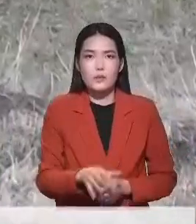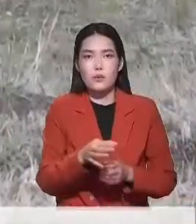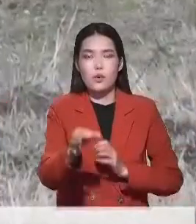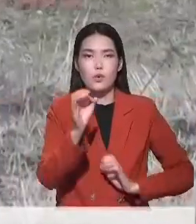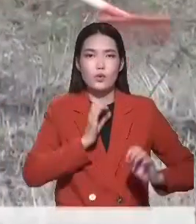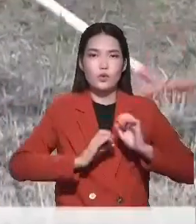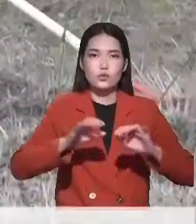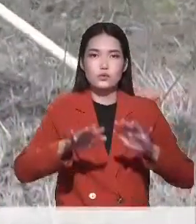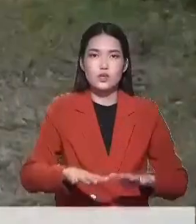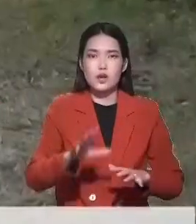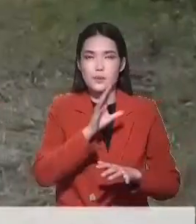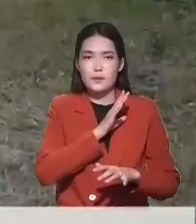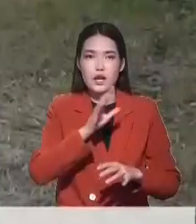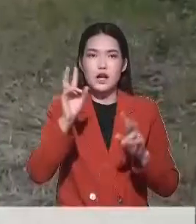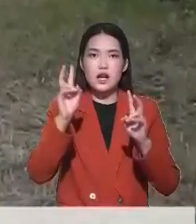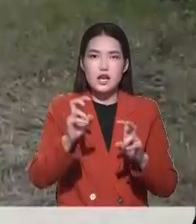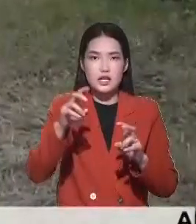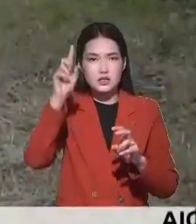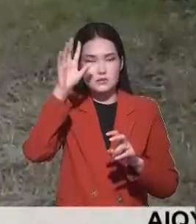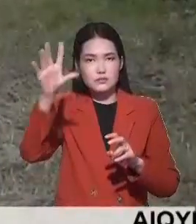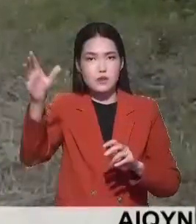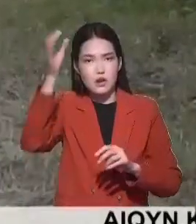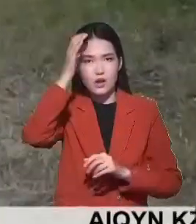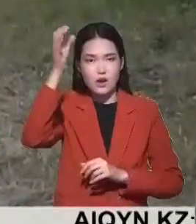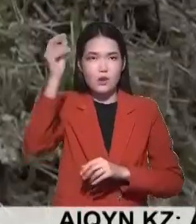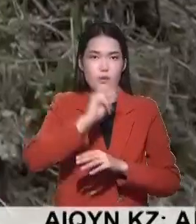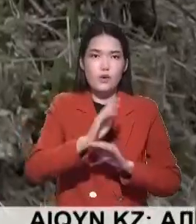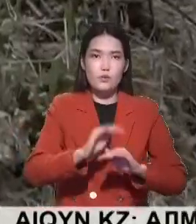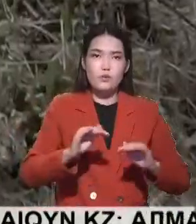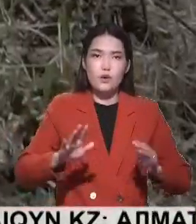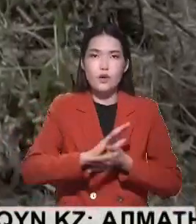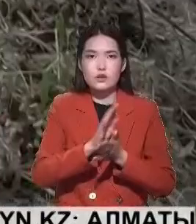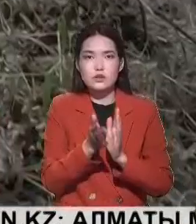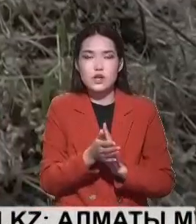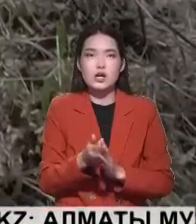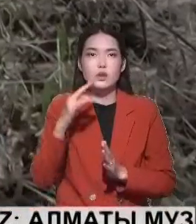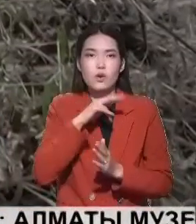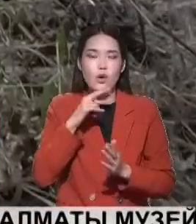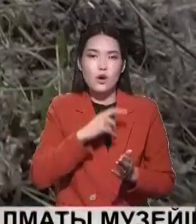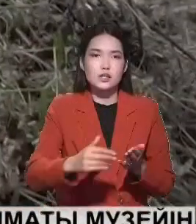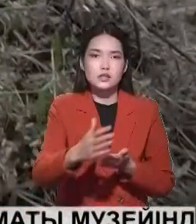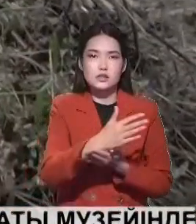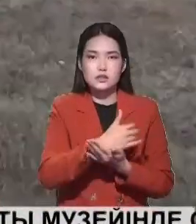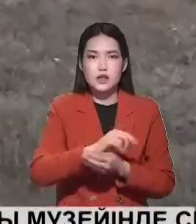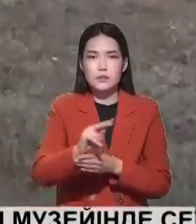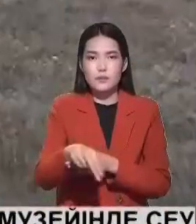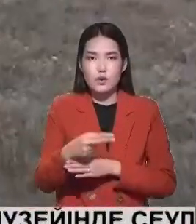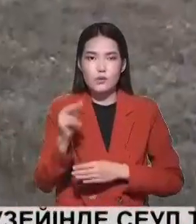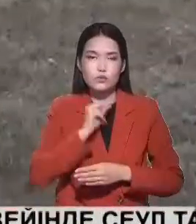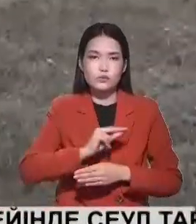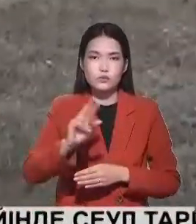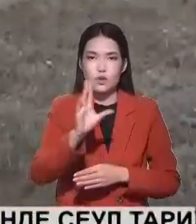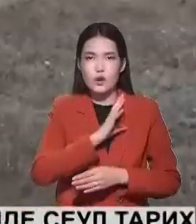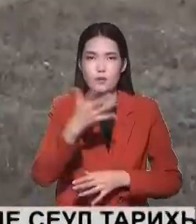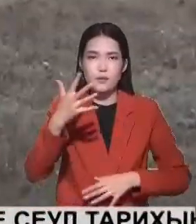ұжымы атсалысты. Есімі елге белгілі ғалымдар мен оқытушылар жағажай аумағын қоқыстан тазартып, абаттандыру жұмыстарын жүргізді.